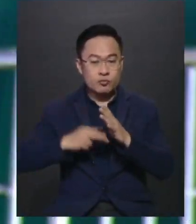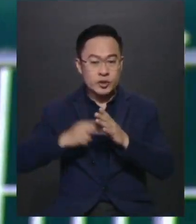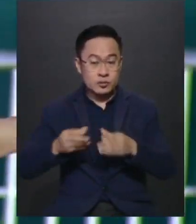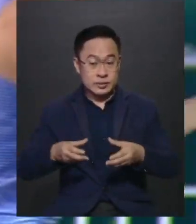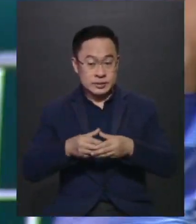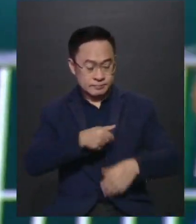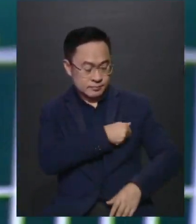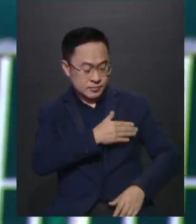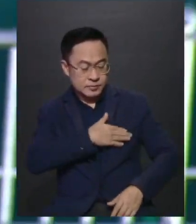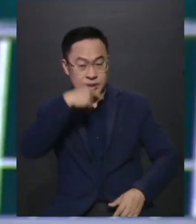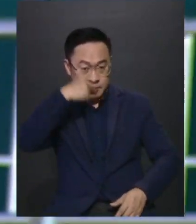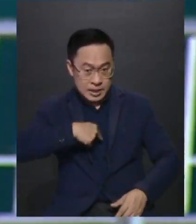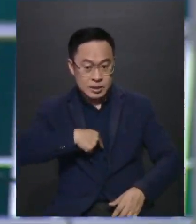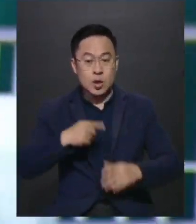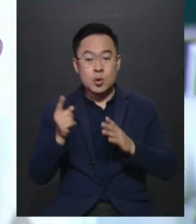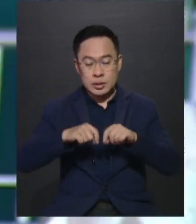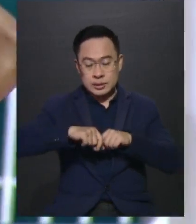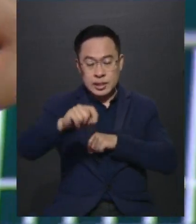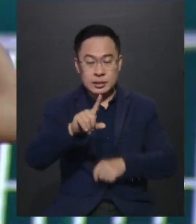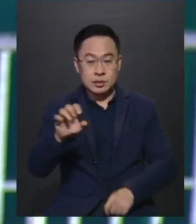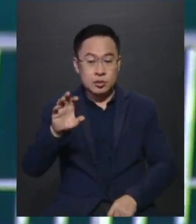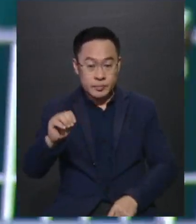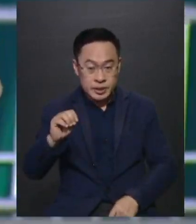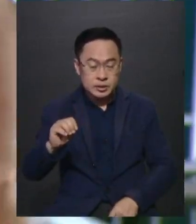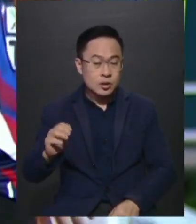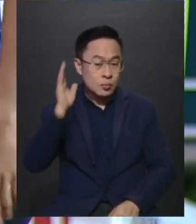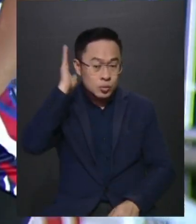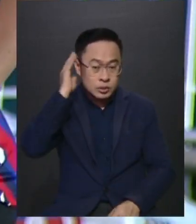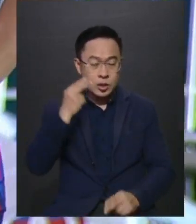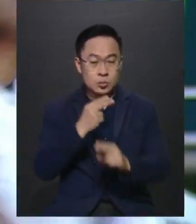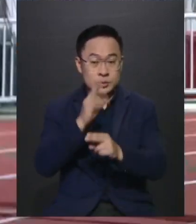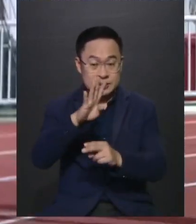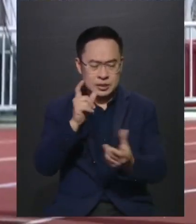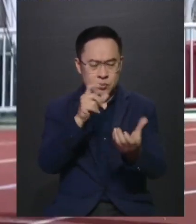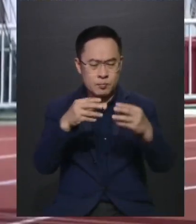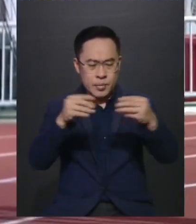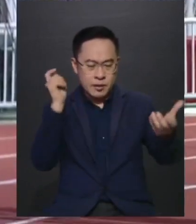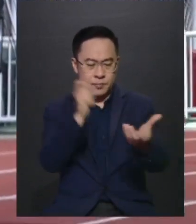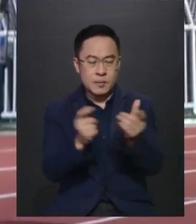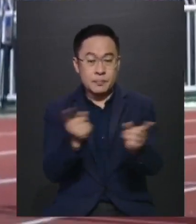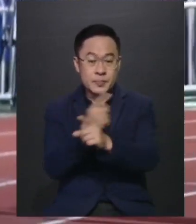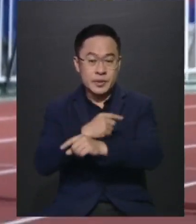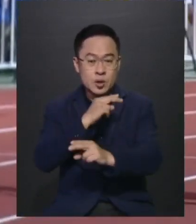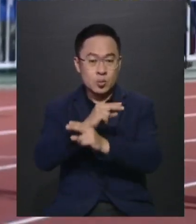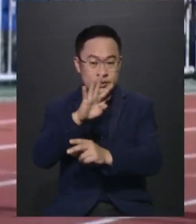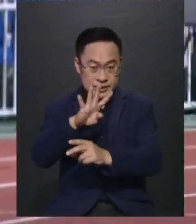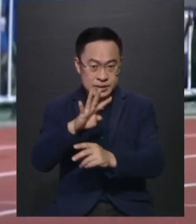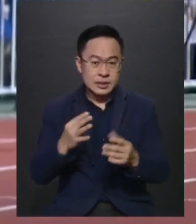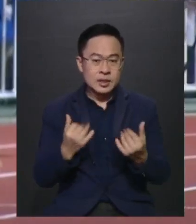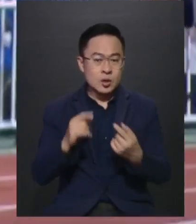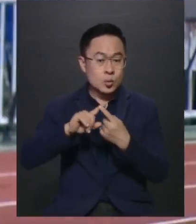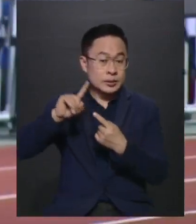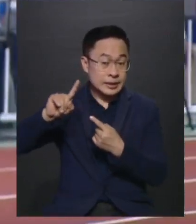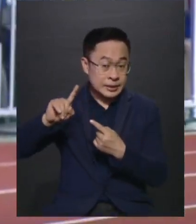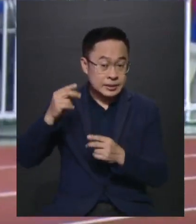ชาติไทยในรุ่น4คูณ100เมตรชายรอบชิงชนะเลิศซึ่งทีมชาติไทยเนี่ยทั้ง4ไม้นะไม้แรกคือนน